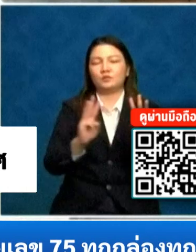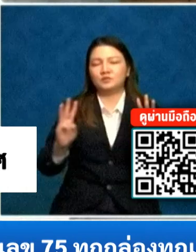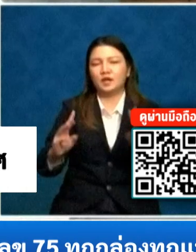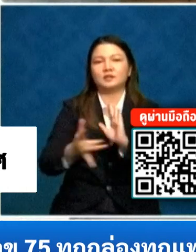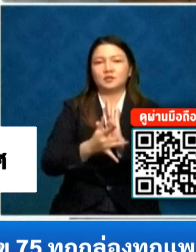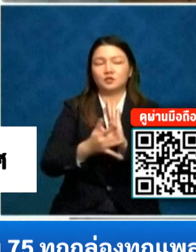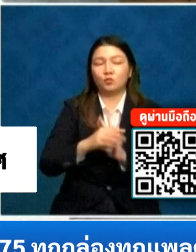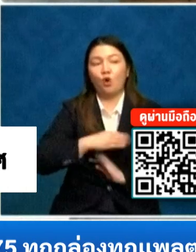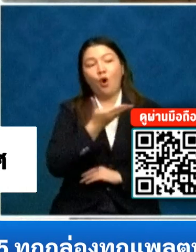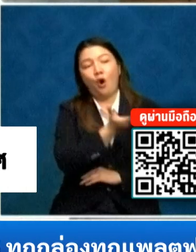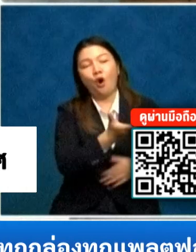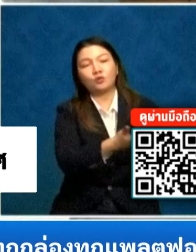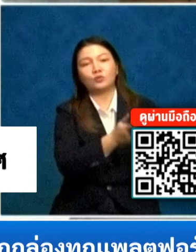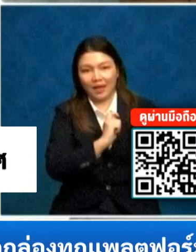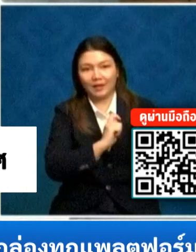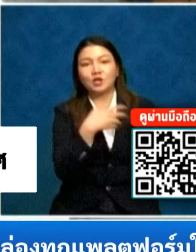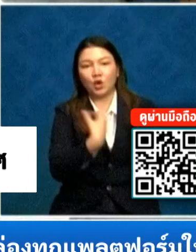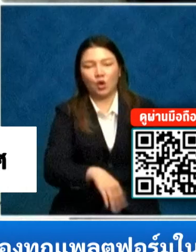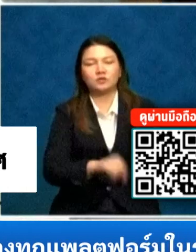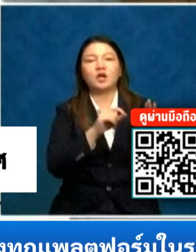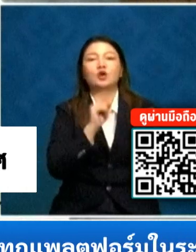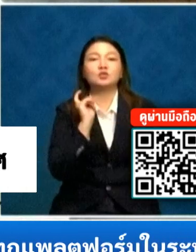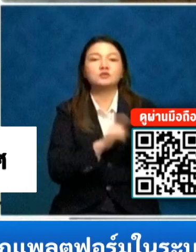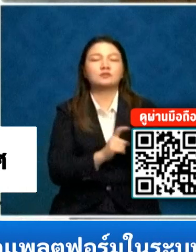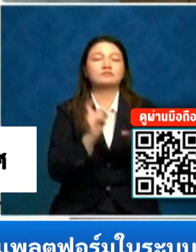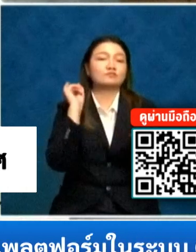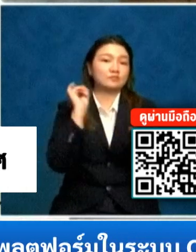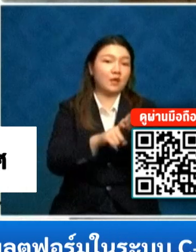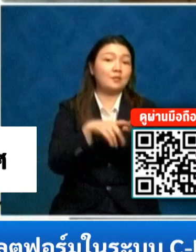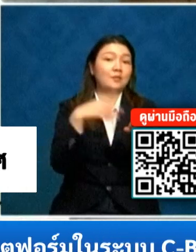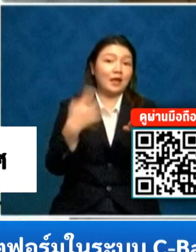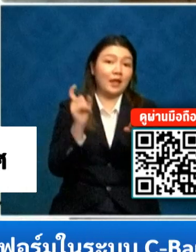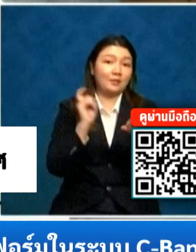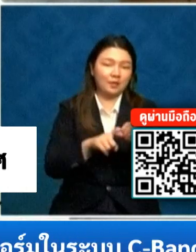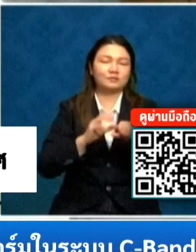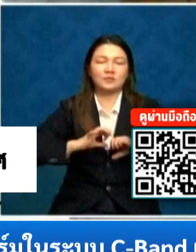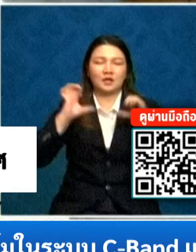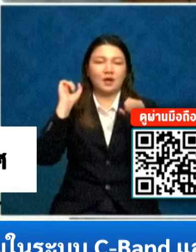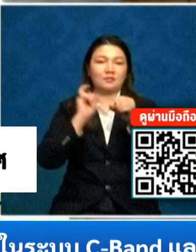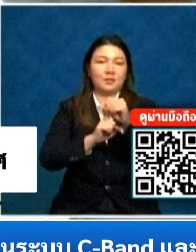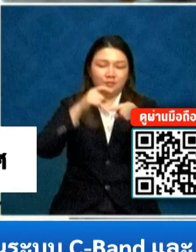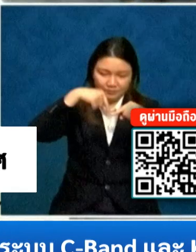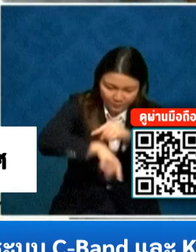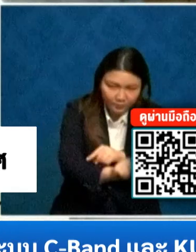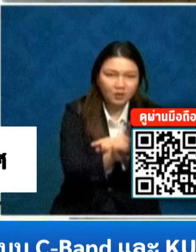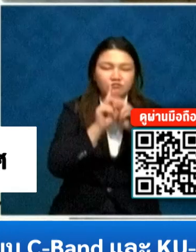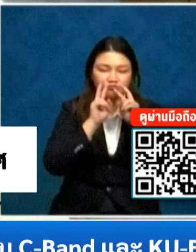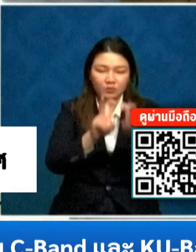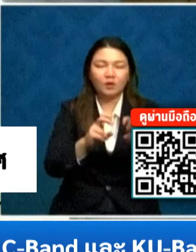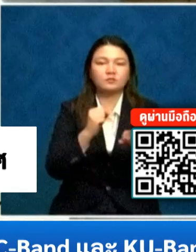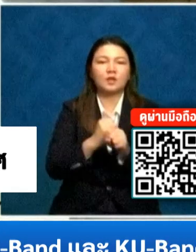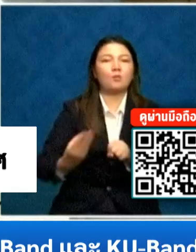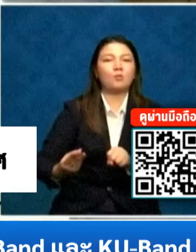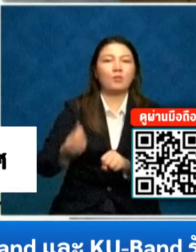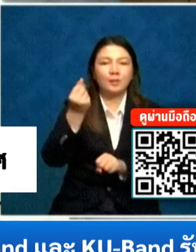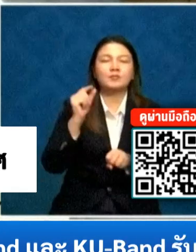อนุญาตให้หน่วยงานที่เกี่ยวข้องสามารถเข้าถึงข้อมูลได้การดำเนินการต่างๆก็จะรวดเร็วและก็ประหยัดเว